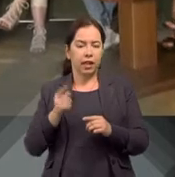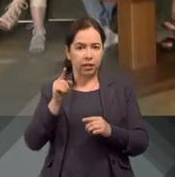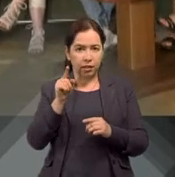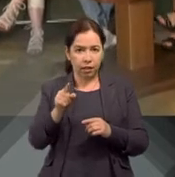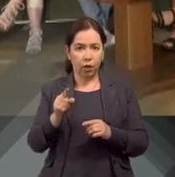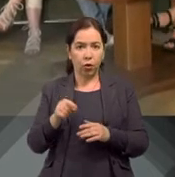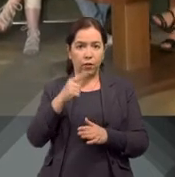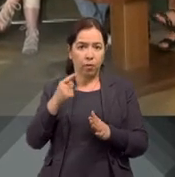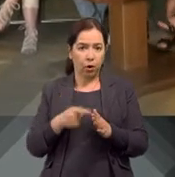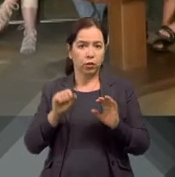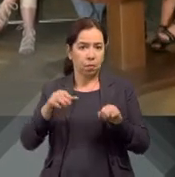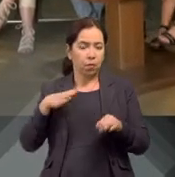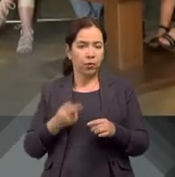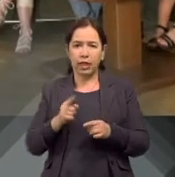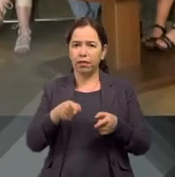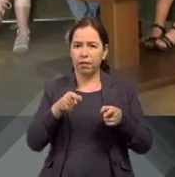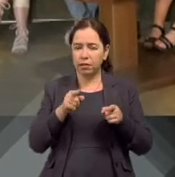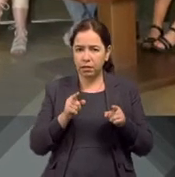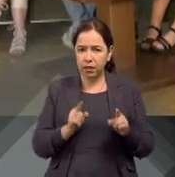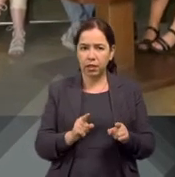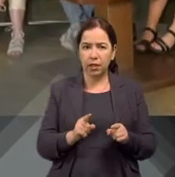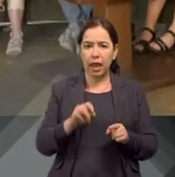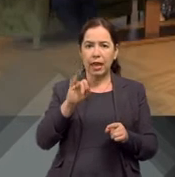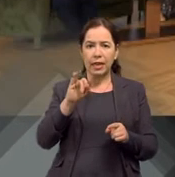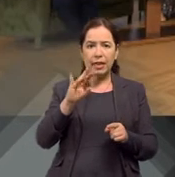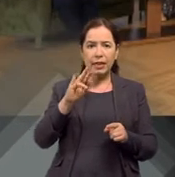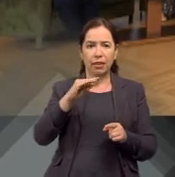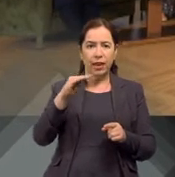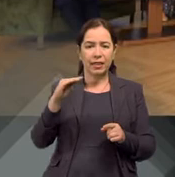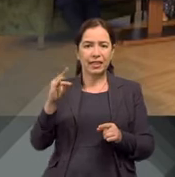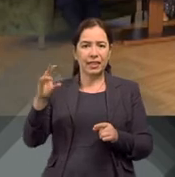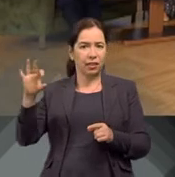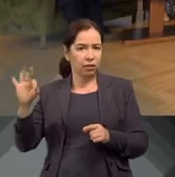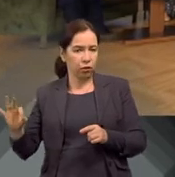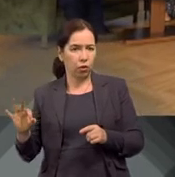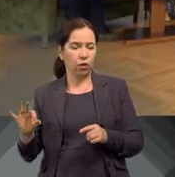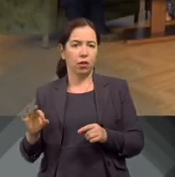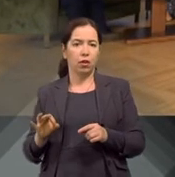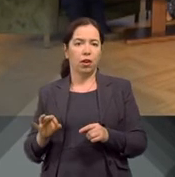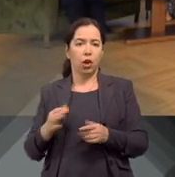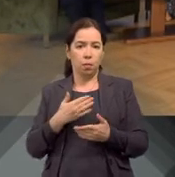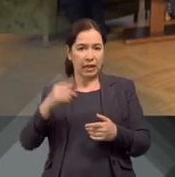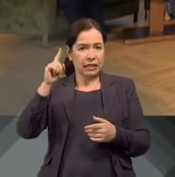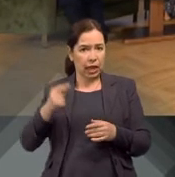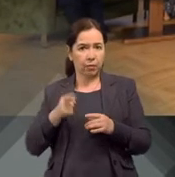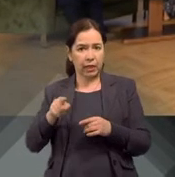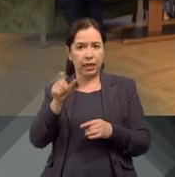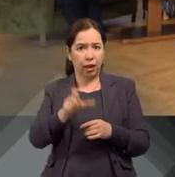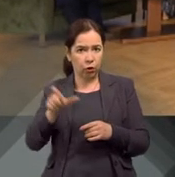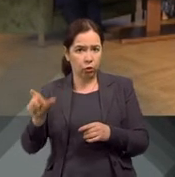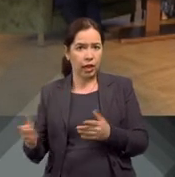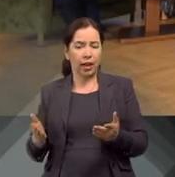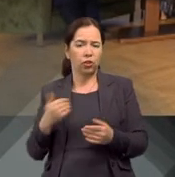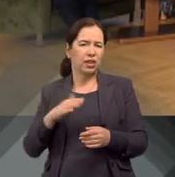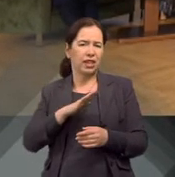быть и инфантильным. И мы таких людей тоже знаем. Людей инфантильных, которые не хотят взрослеть. Которые